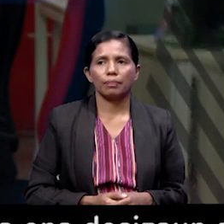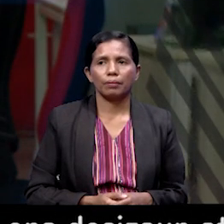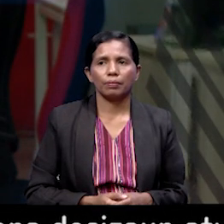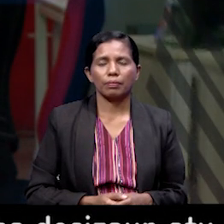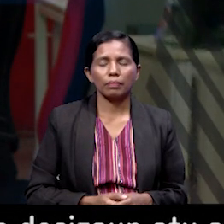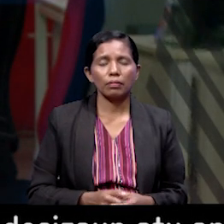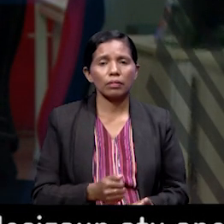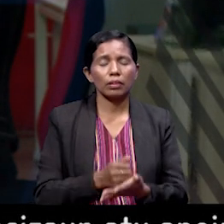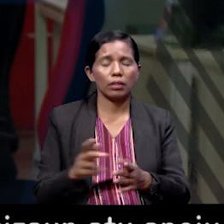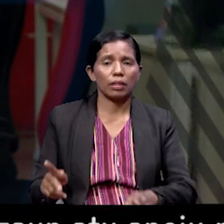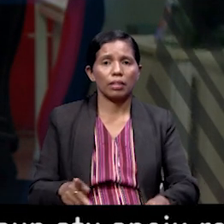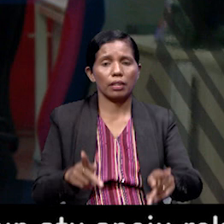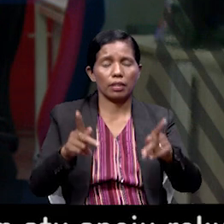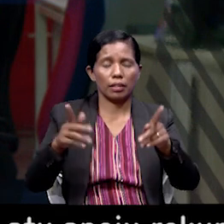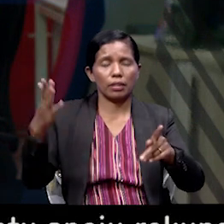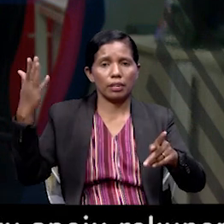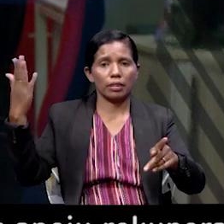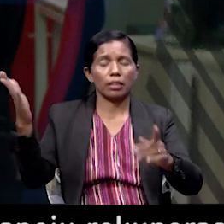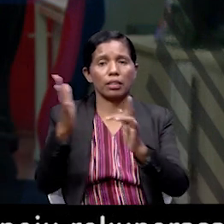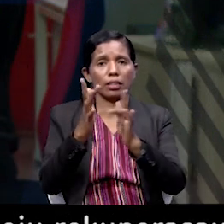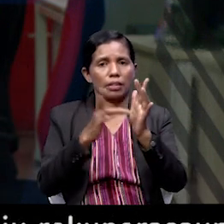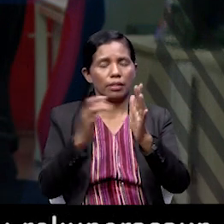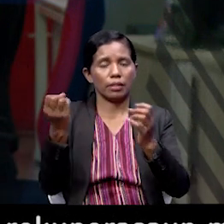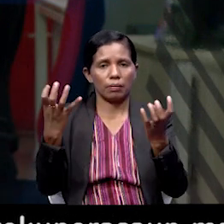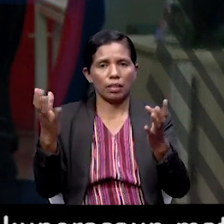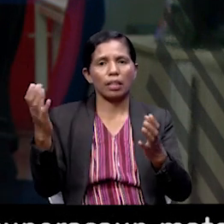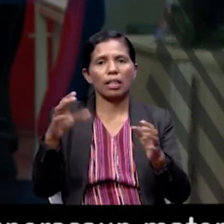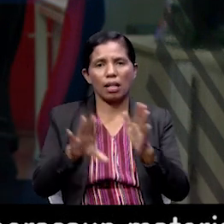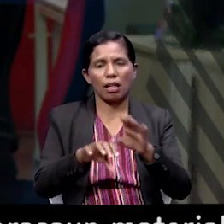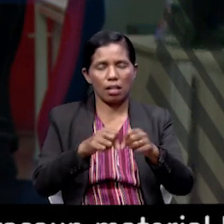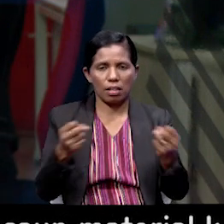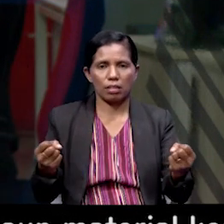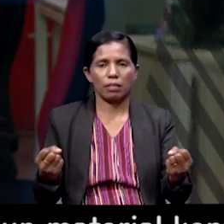Facilidade público e área branca, barak, repen estragos.